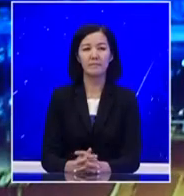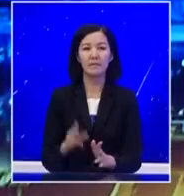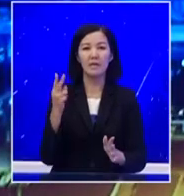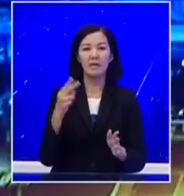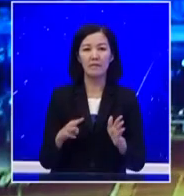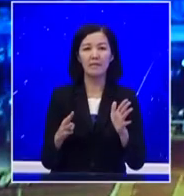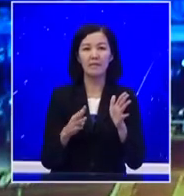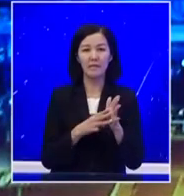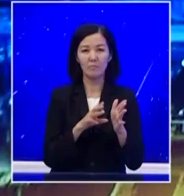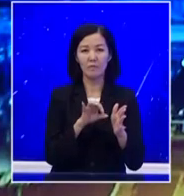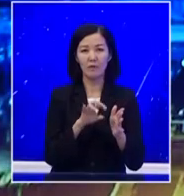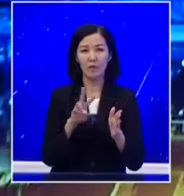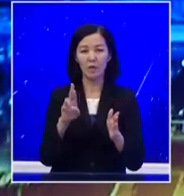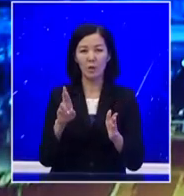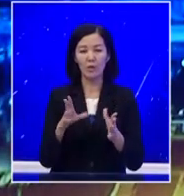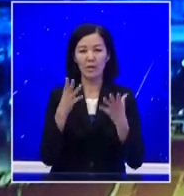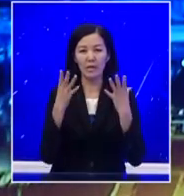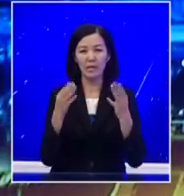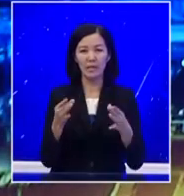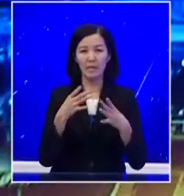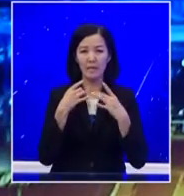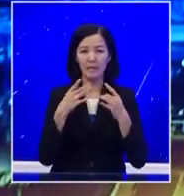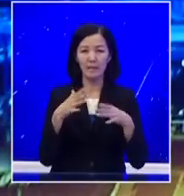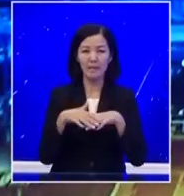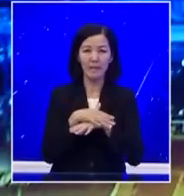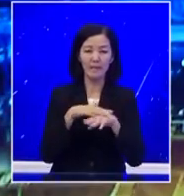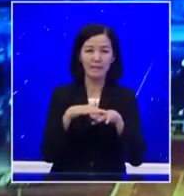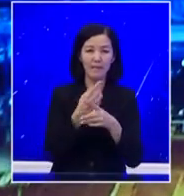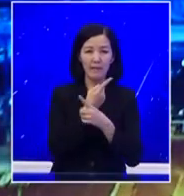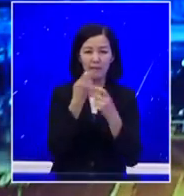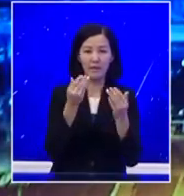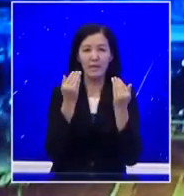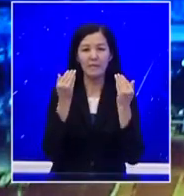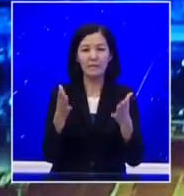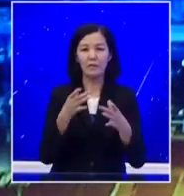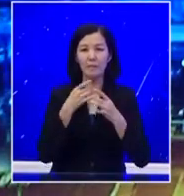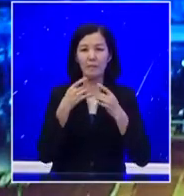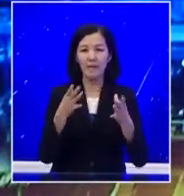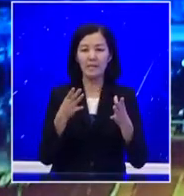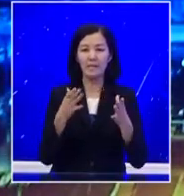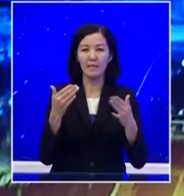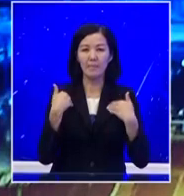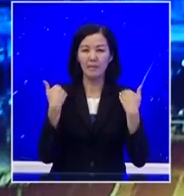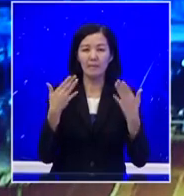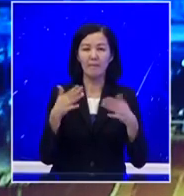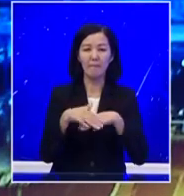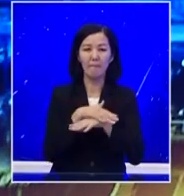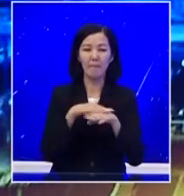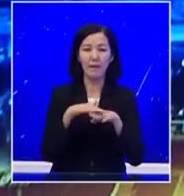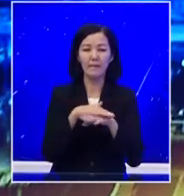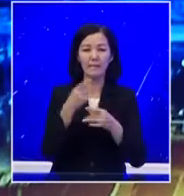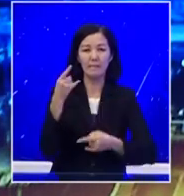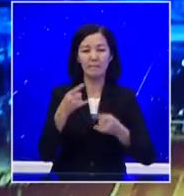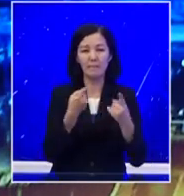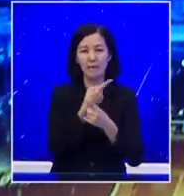28 июня день работников средств массовой информации сегодня с грядущим профессиональным праздником представители масс-медиа поздравил